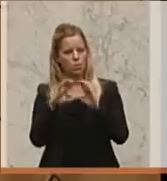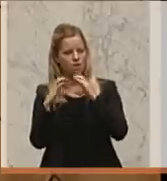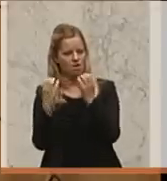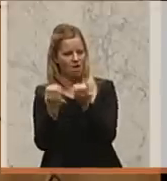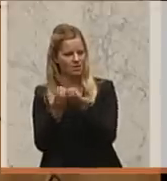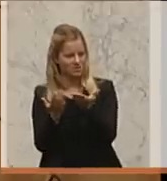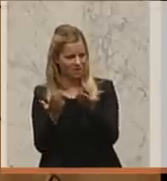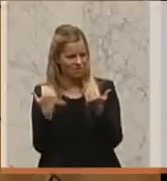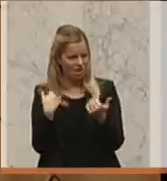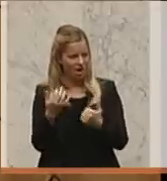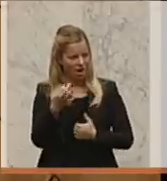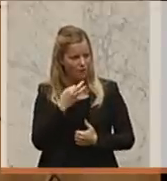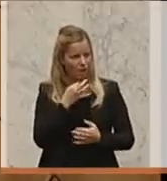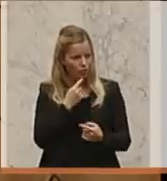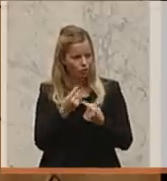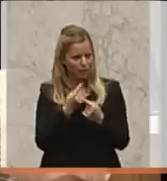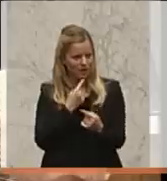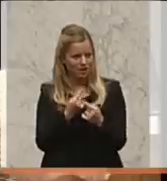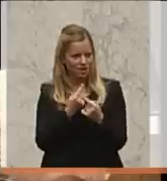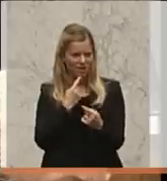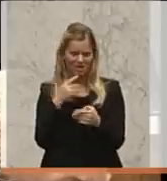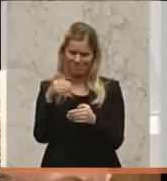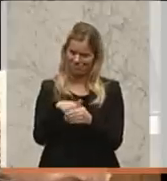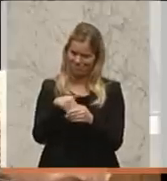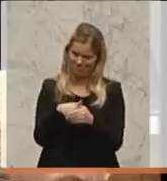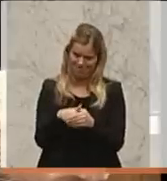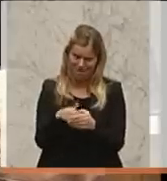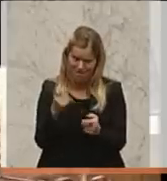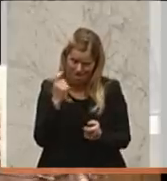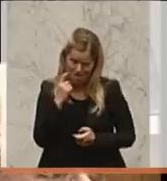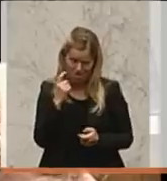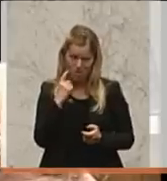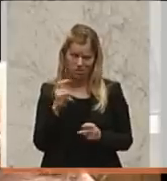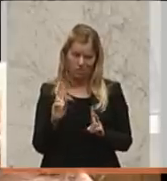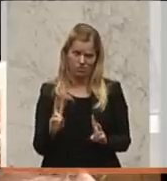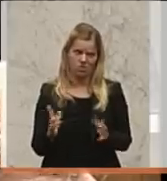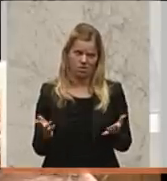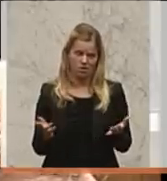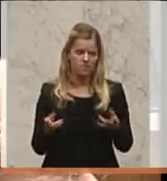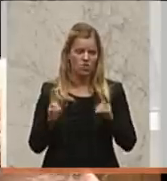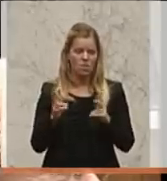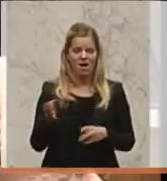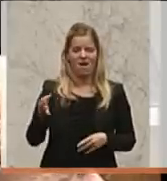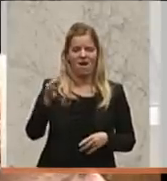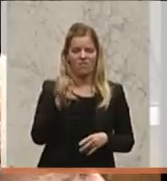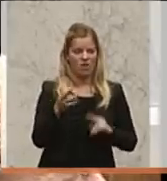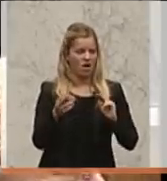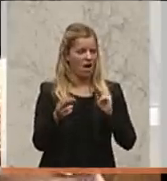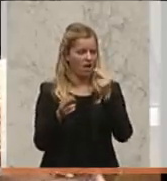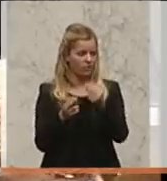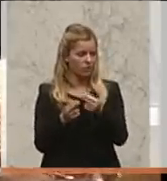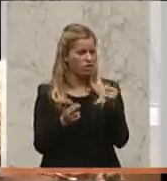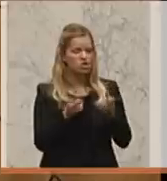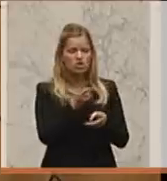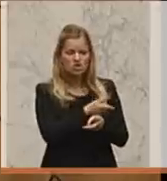heute, die turnt wirklich am Rande der Lächerlichkeit entlang, denn in dieser Anfrageantwort, der Herr Staatssekretär hat es zitiert,